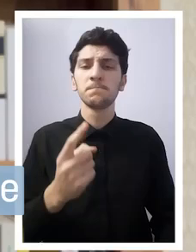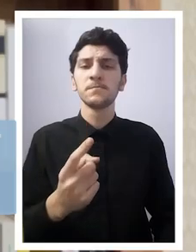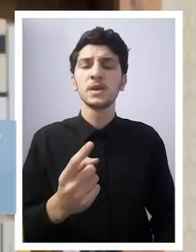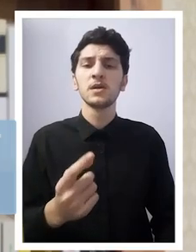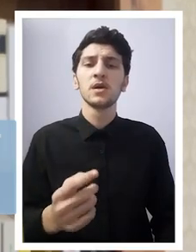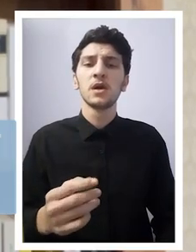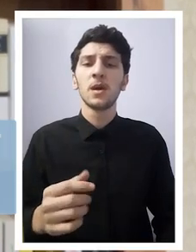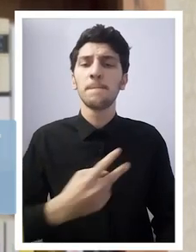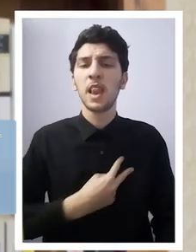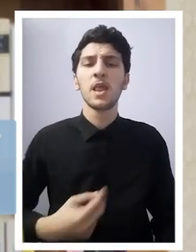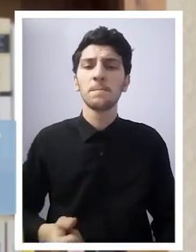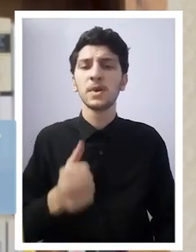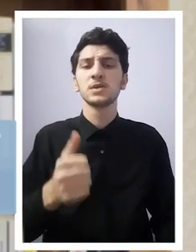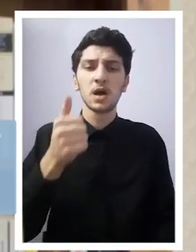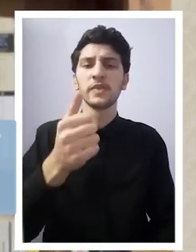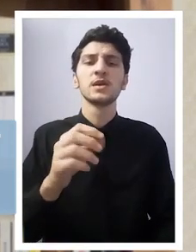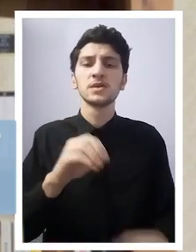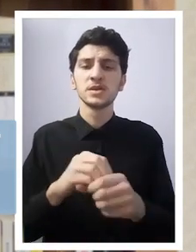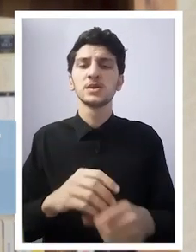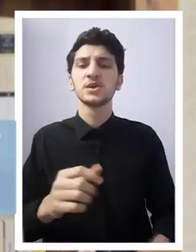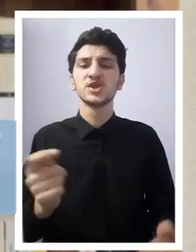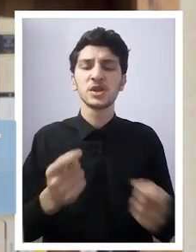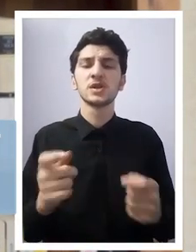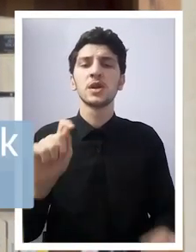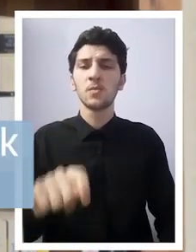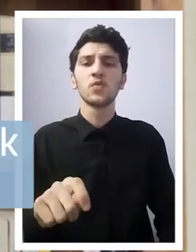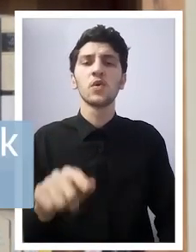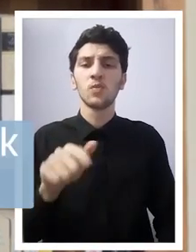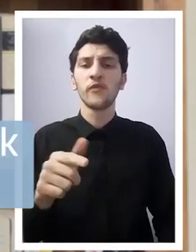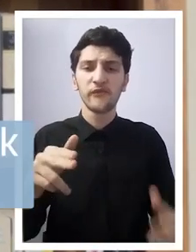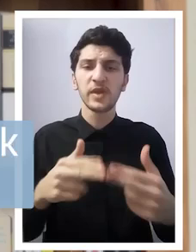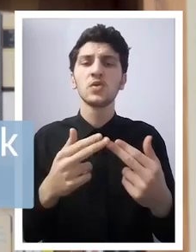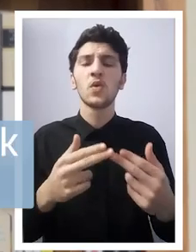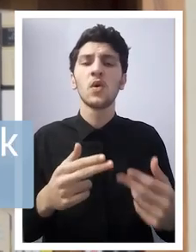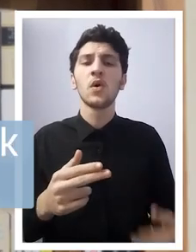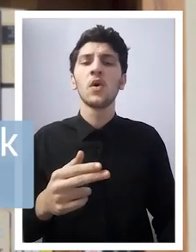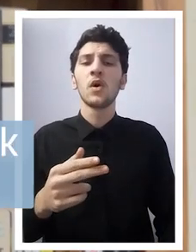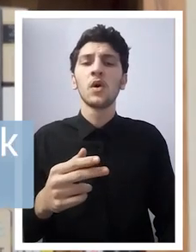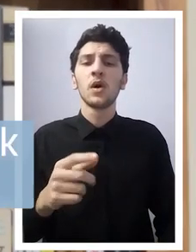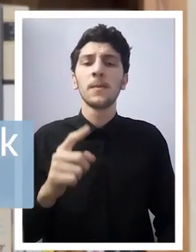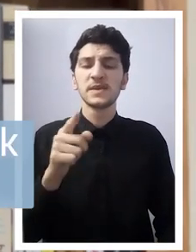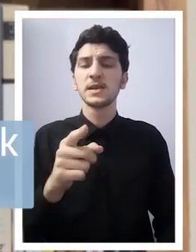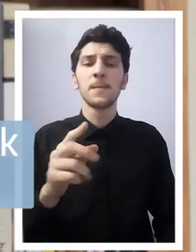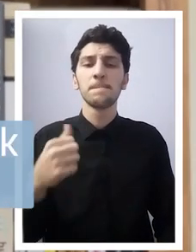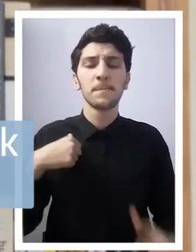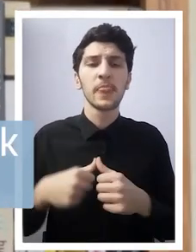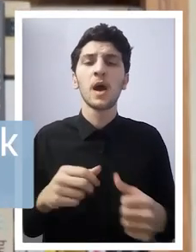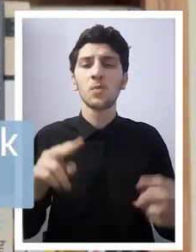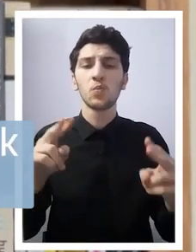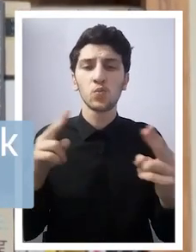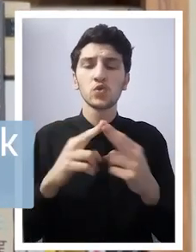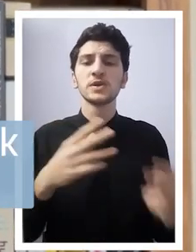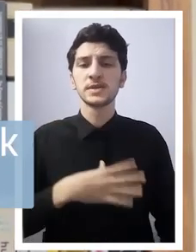şekilde belediye başkan adaylığıyla ilgili çalışmalar yapıyoruz. Bu videomuzda sizlerle bir kez daha